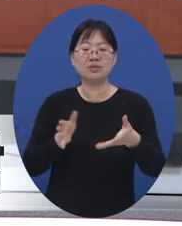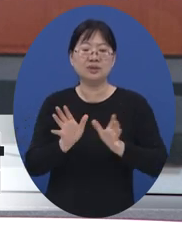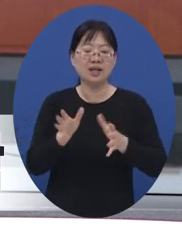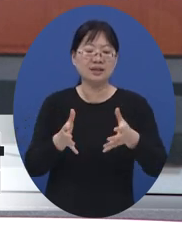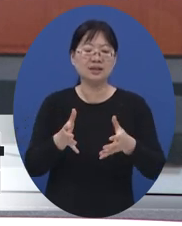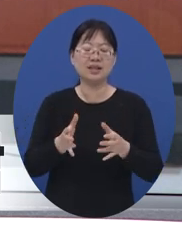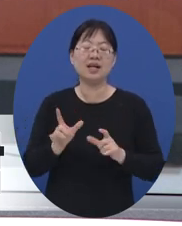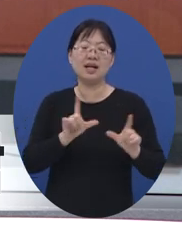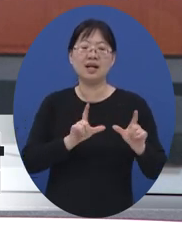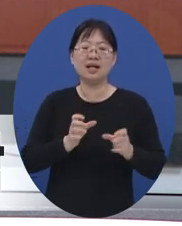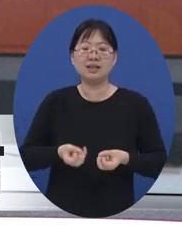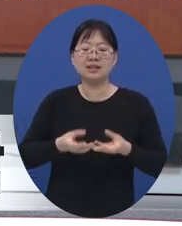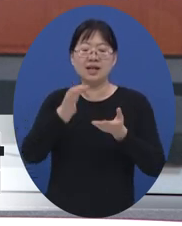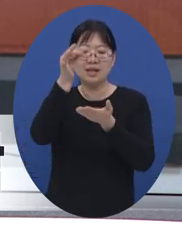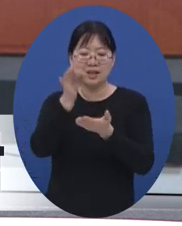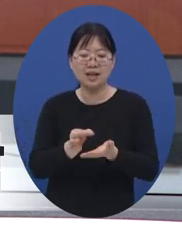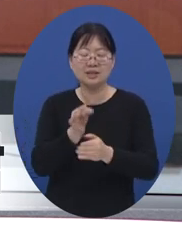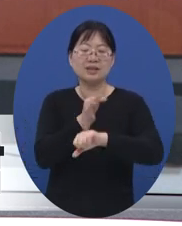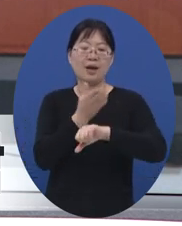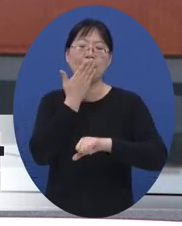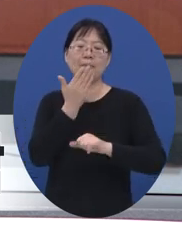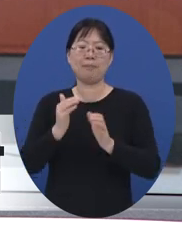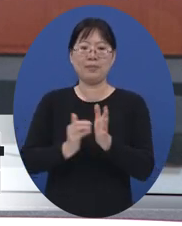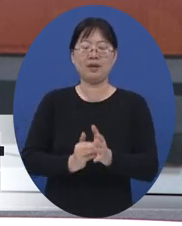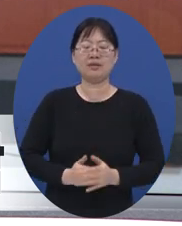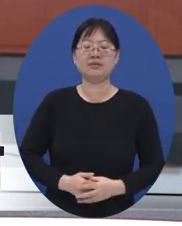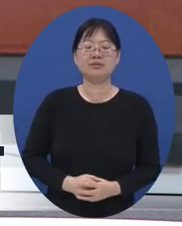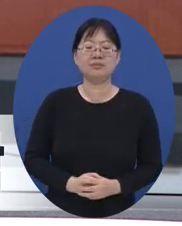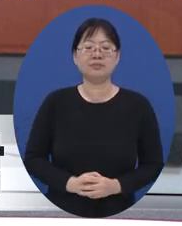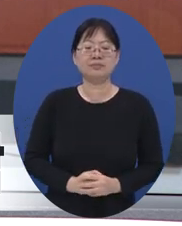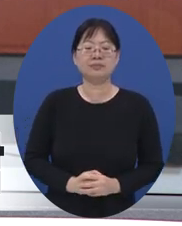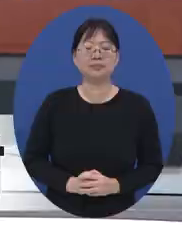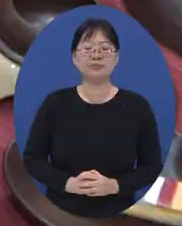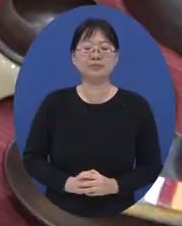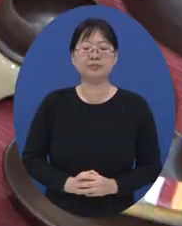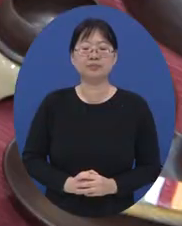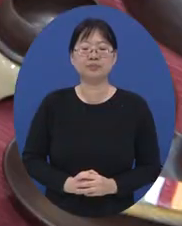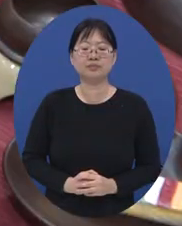구매할 수 있다고 합니다. 그 현장 한선지 기자가 소개합니다.